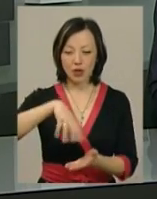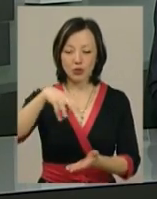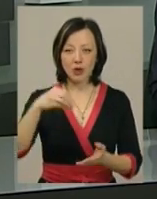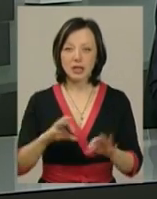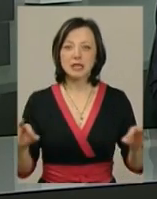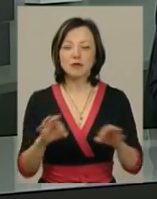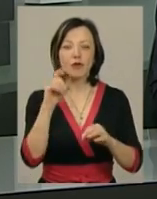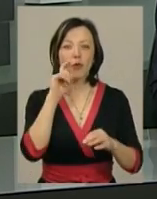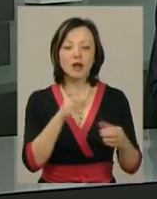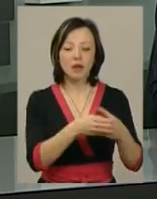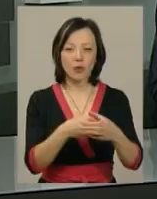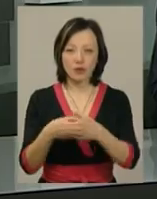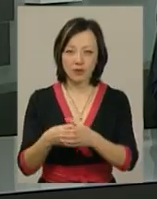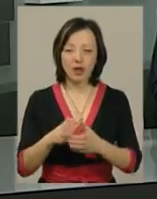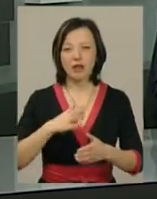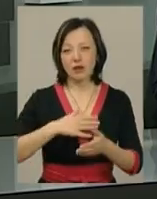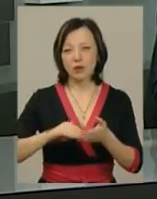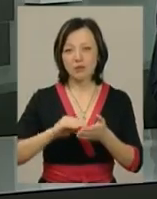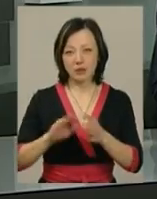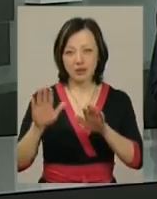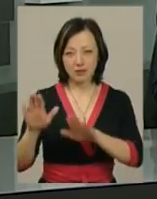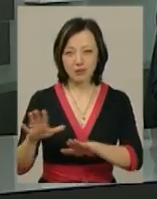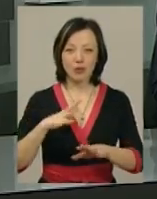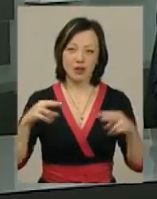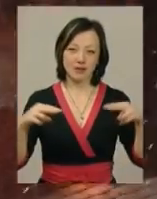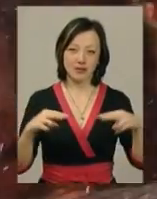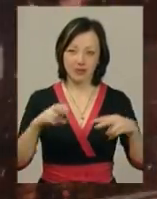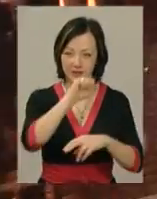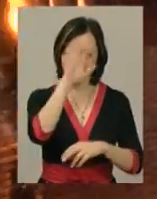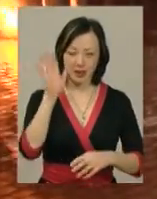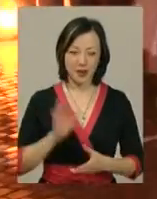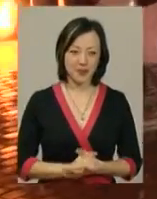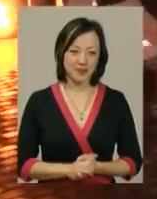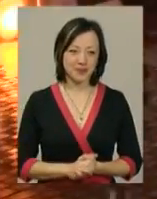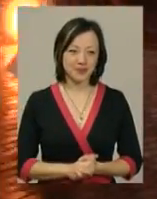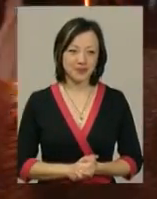гуртів. Світлана Порбок теж була в числі весільних свідків.